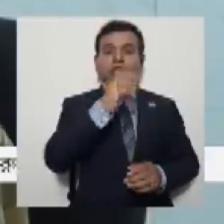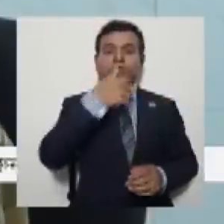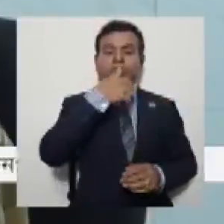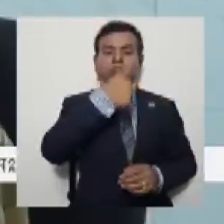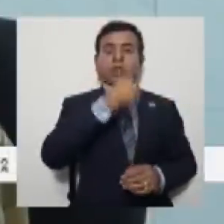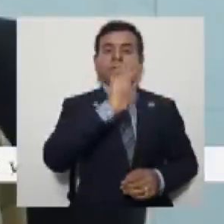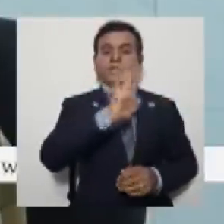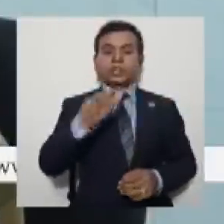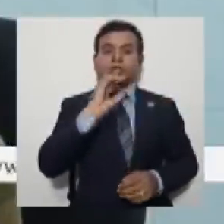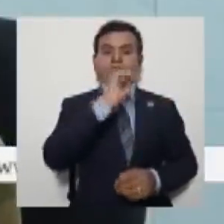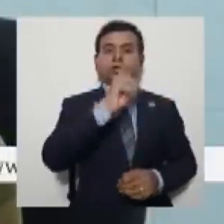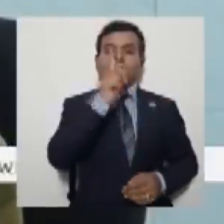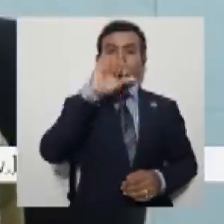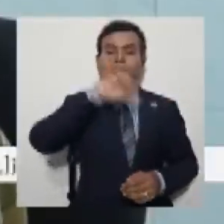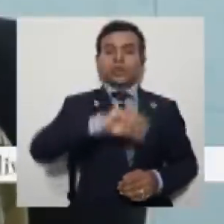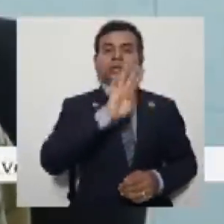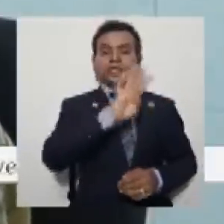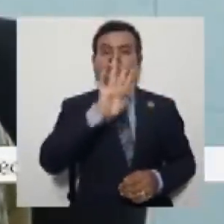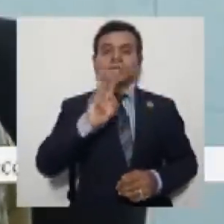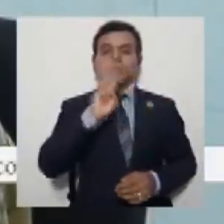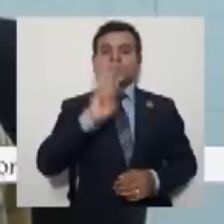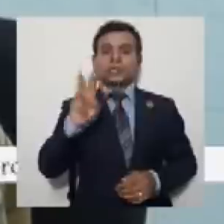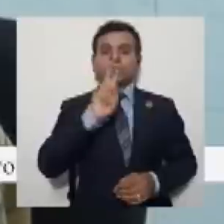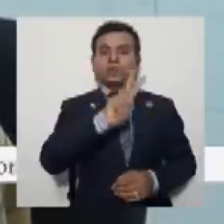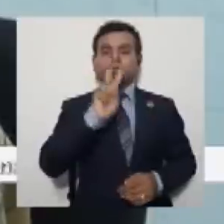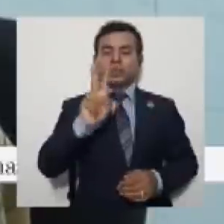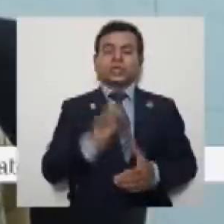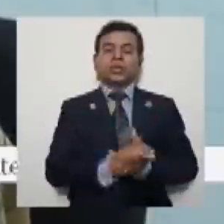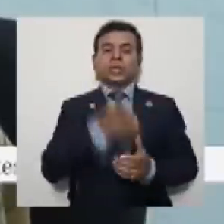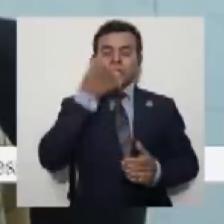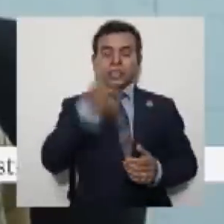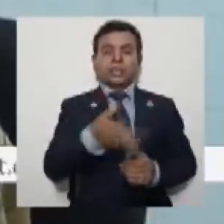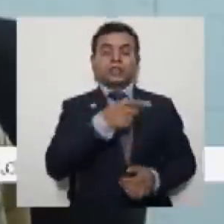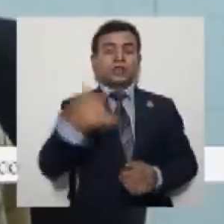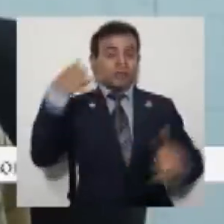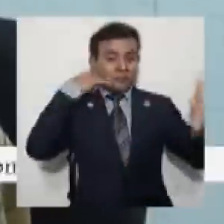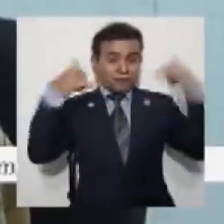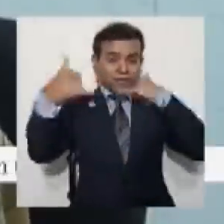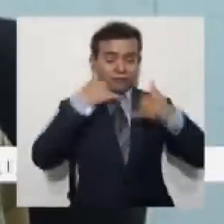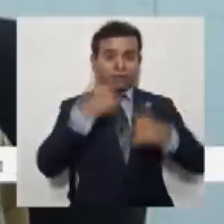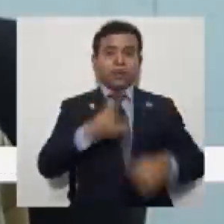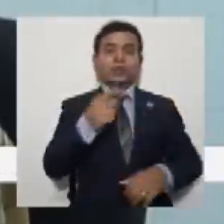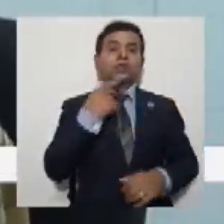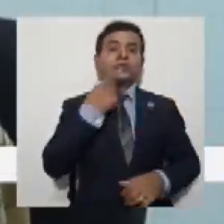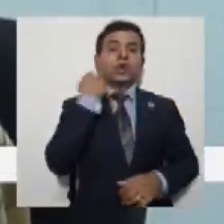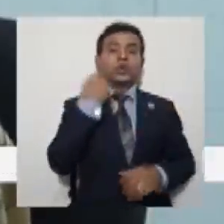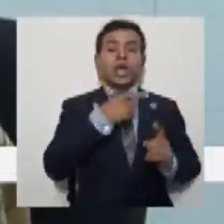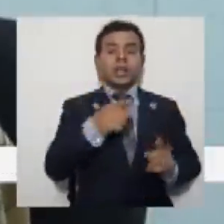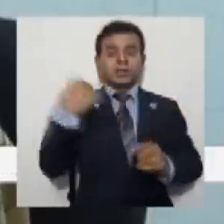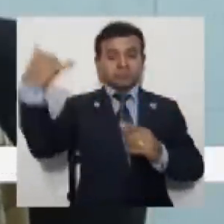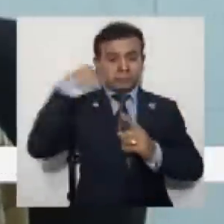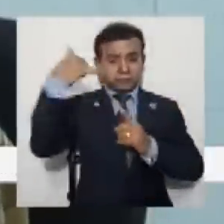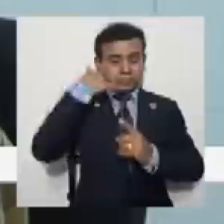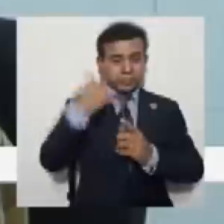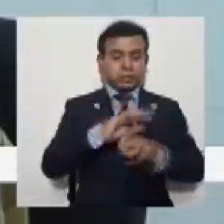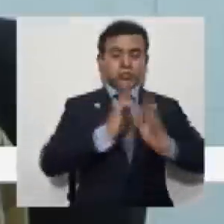1-0655-019-44-333-222, এই সমস্ত হটলাইনে আমাদের গত 24 ঘন্টায় স্বাস্থ্য পরামর্শ দেওয়া হয়েছে 84,590 জনকে এবং এ